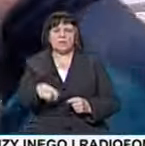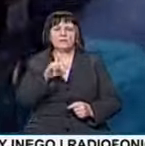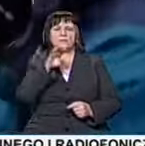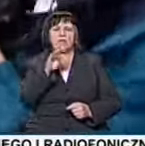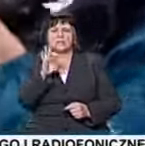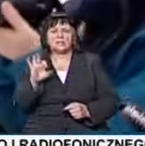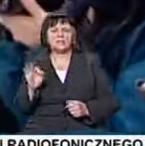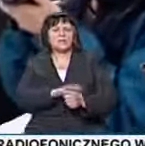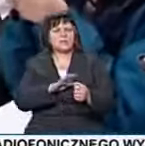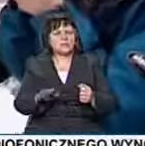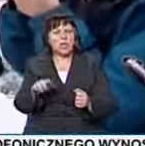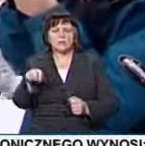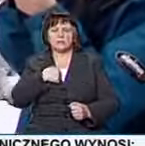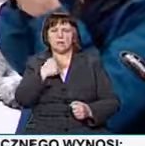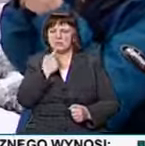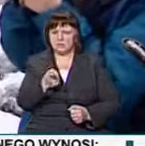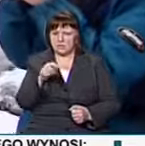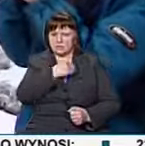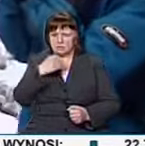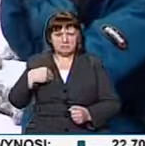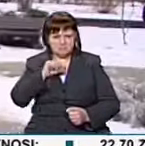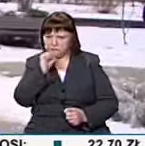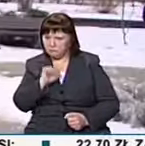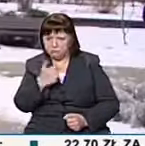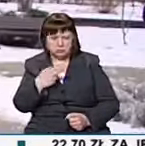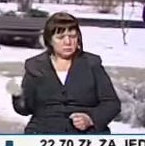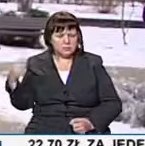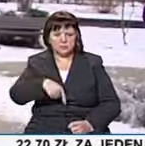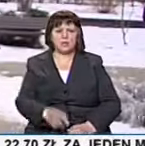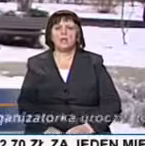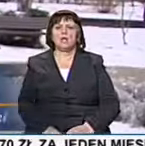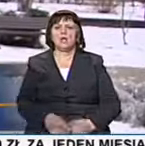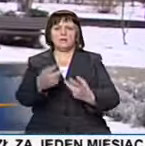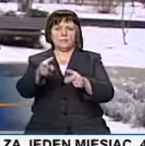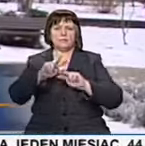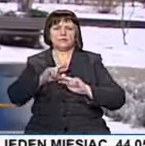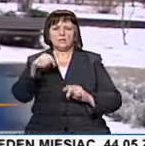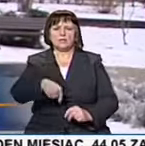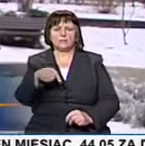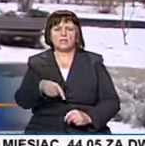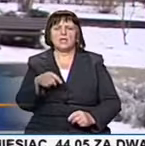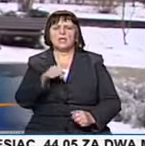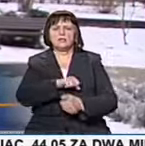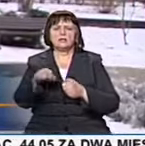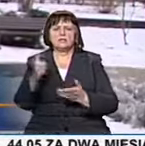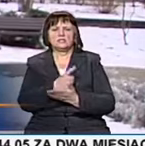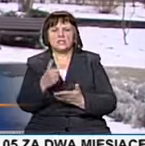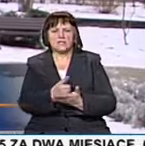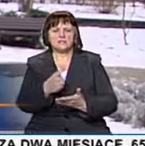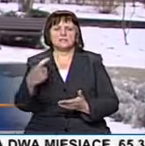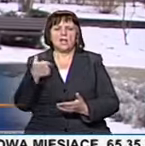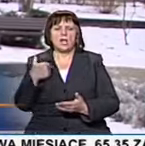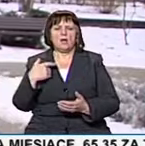getcie, zarzekała się, że do Polski nigdy nie przyjedzie. Wróciłam tutaj, to była szansa dla mnie wrócić